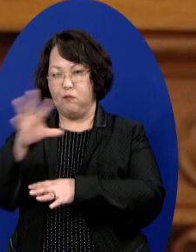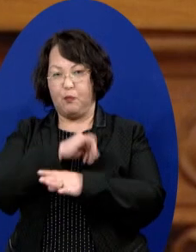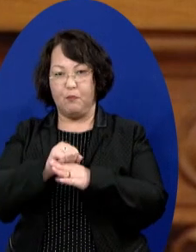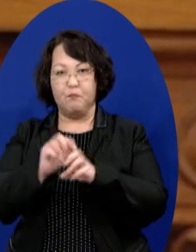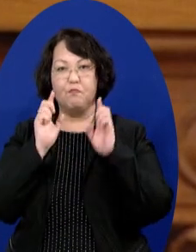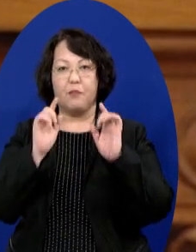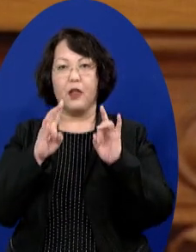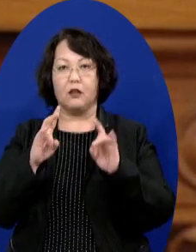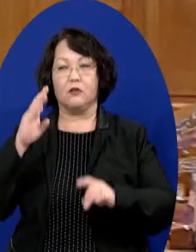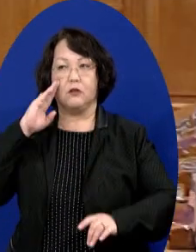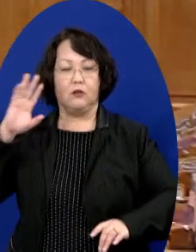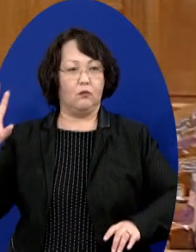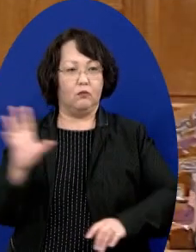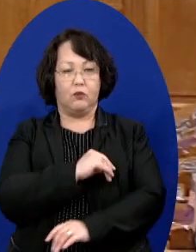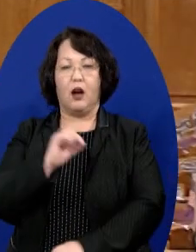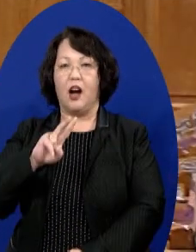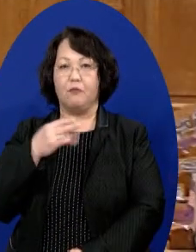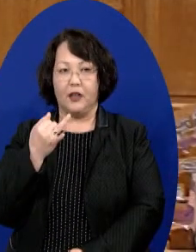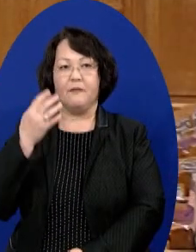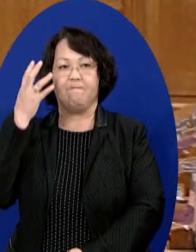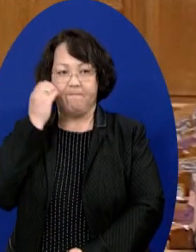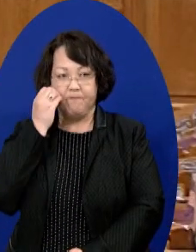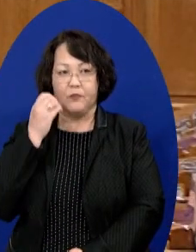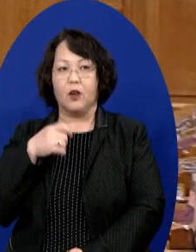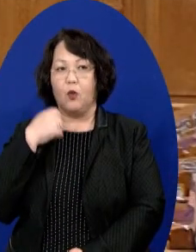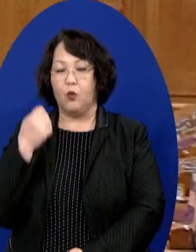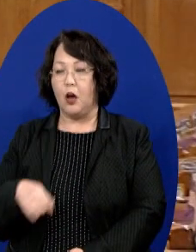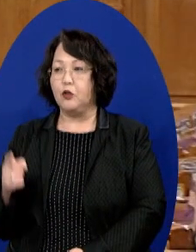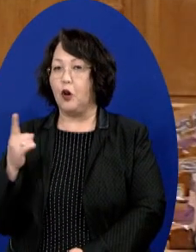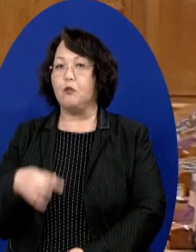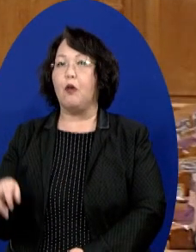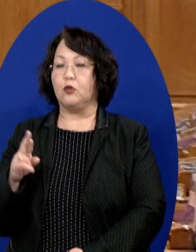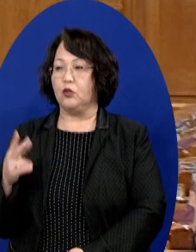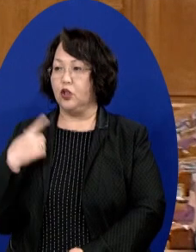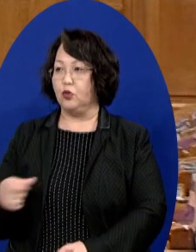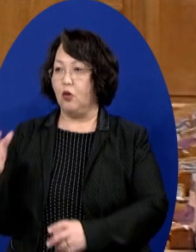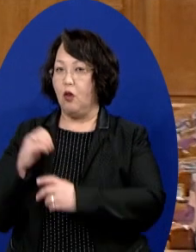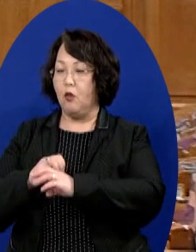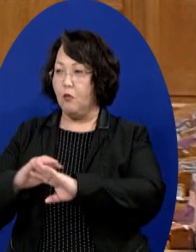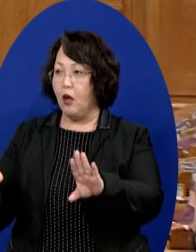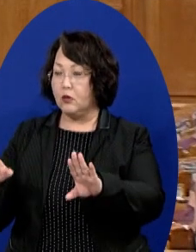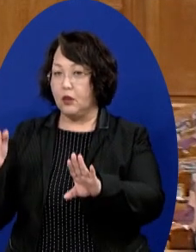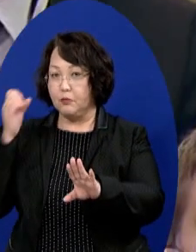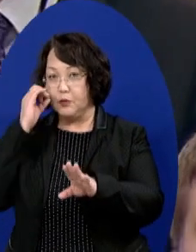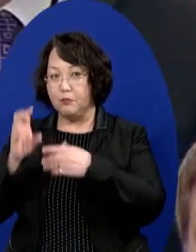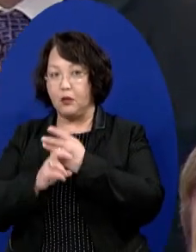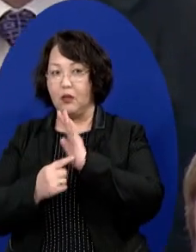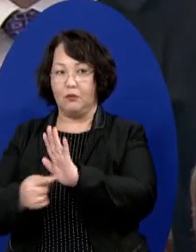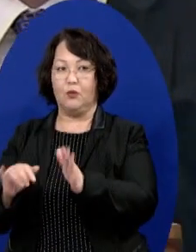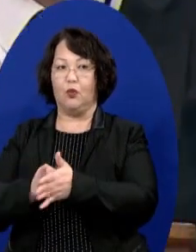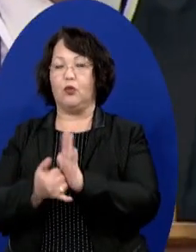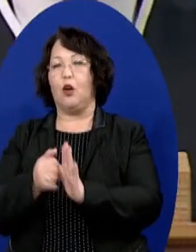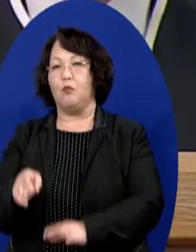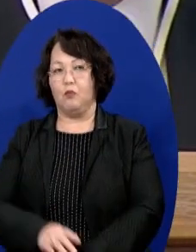өгсөн. Үүнийг Украины холбоотнуудыг татагдан орохгүй байхыг анхааруулсан Путиний анхааруулга байсан гэж ажиглагчд дүгнэж байгааг BBC донцолсон